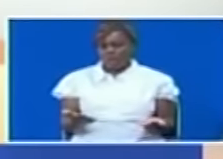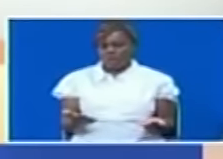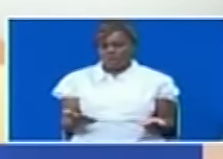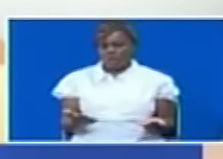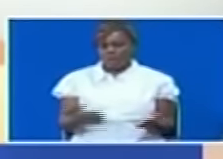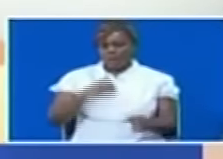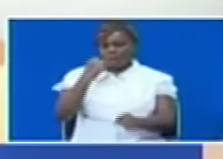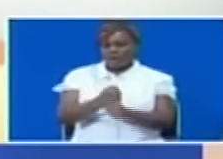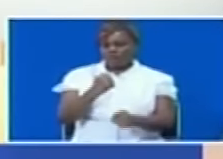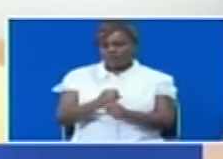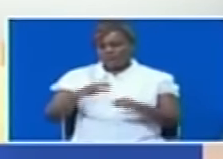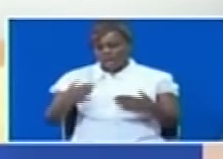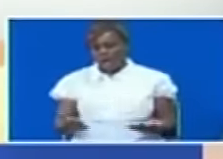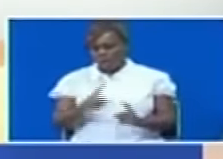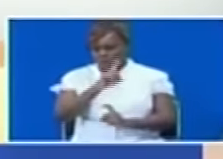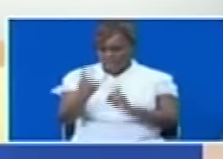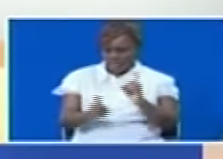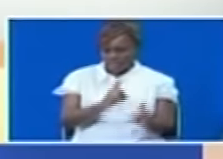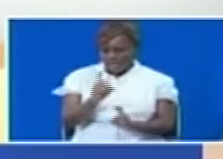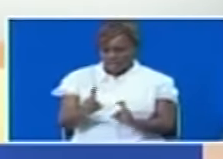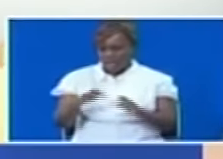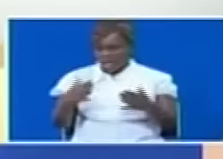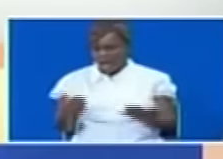the performance in KCSE?